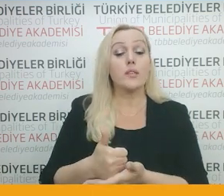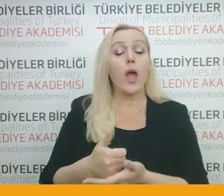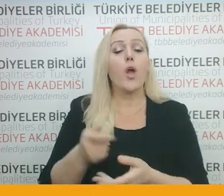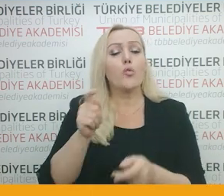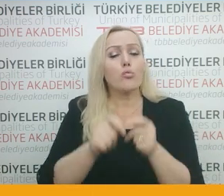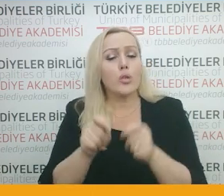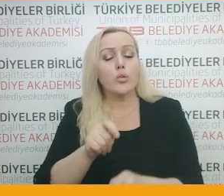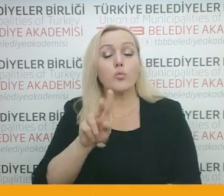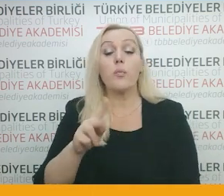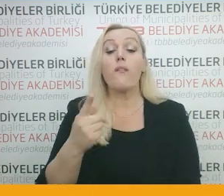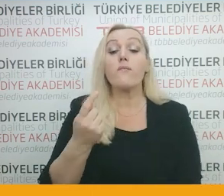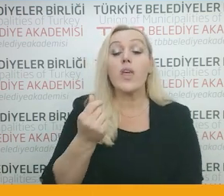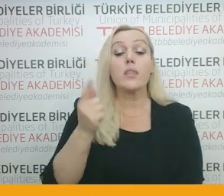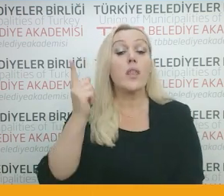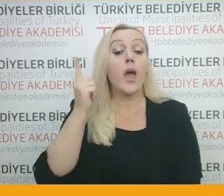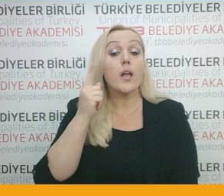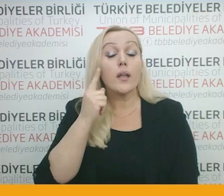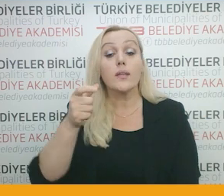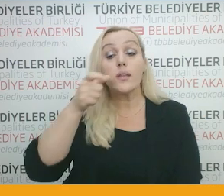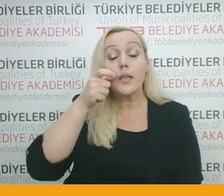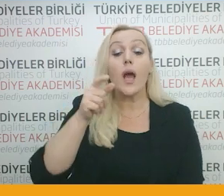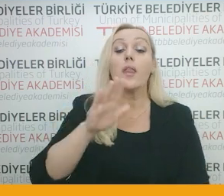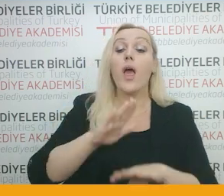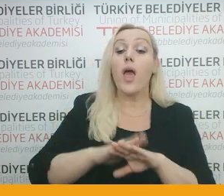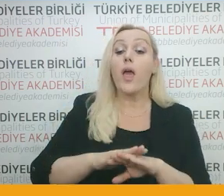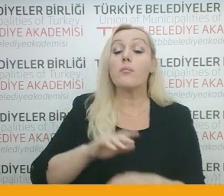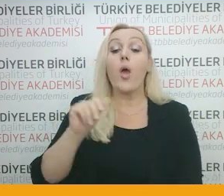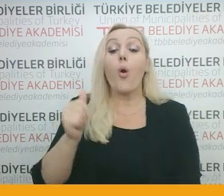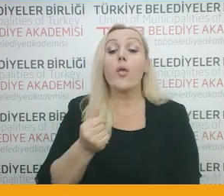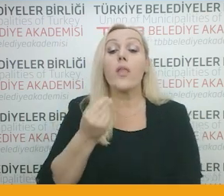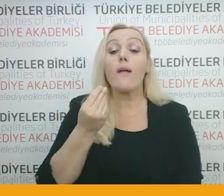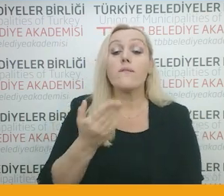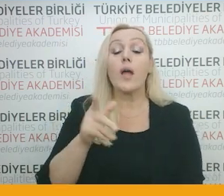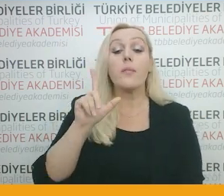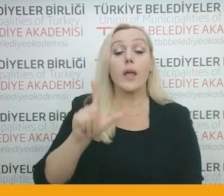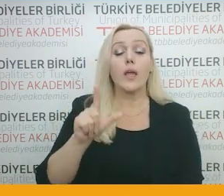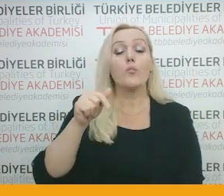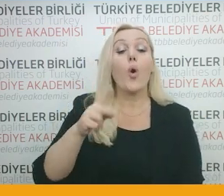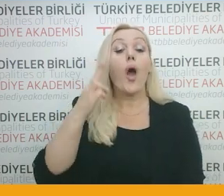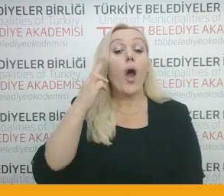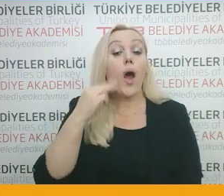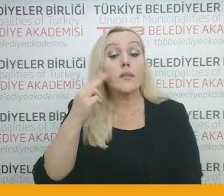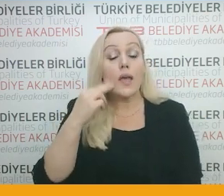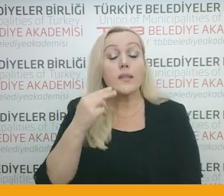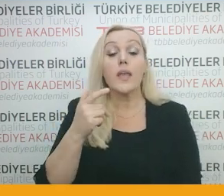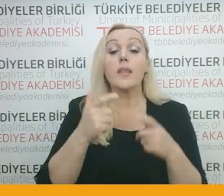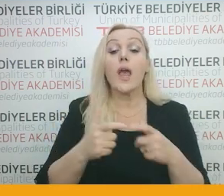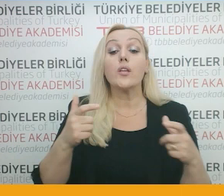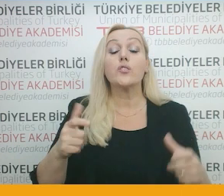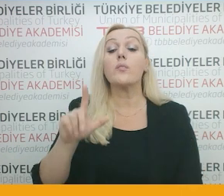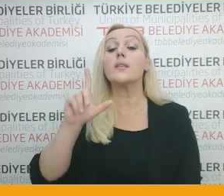fiyatı hem kaliteyi göz önünde bulundurmaya, önemsemeye dikkat etmeniz. Bu hassasiyetimizin gelişmesi